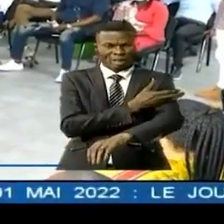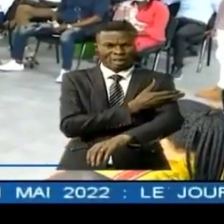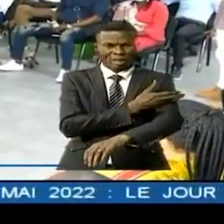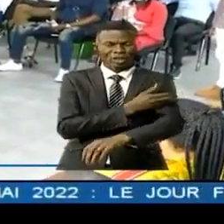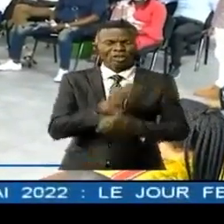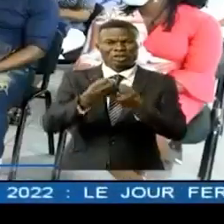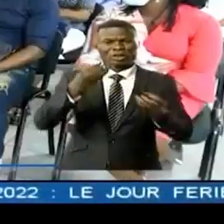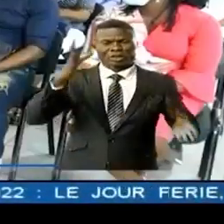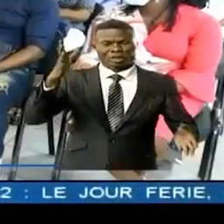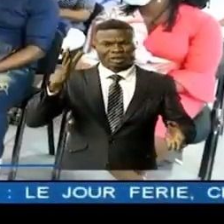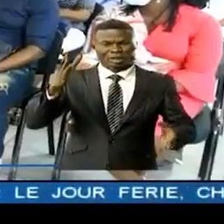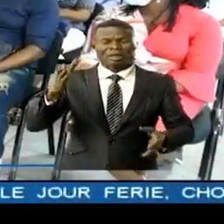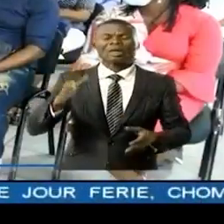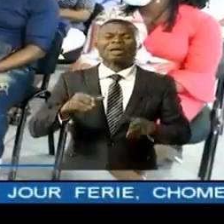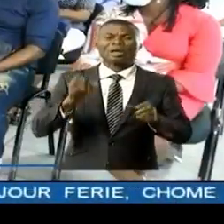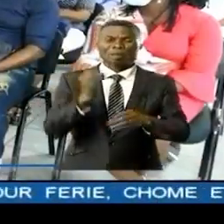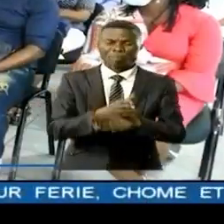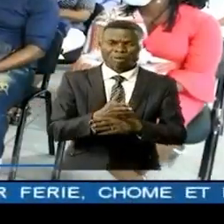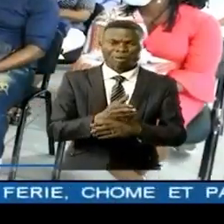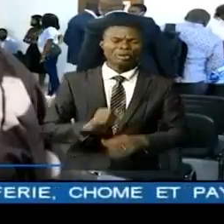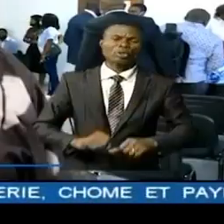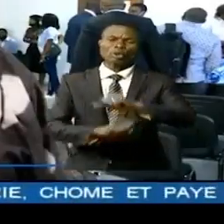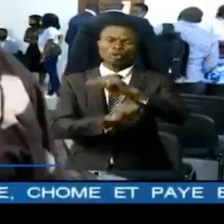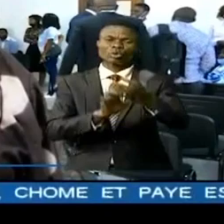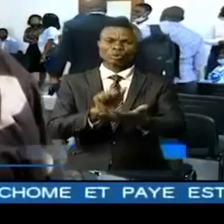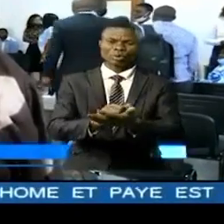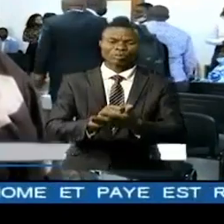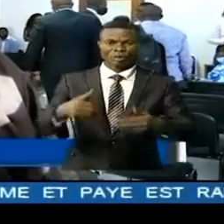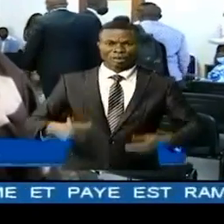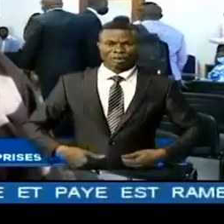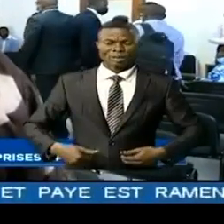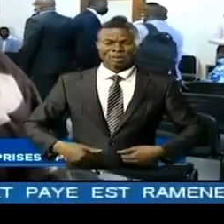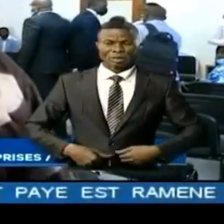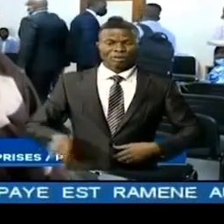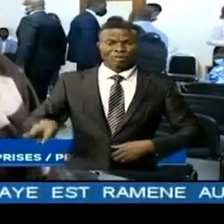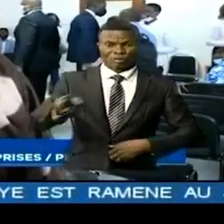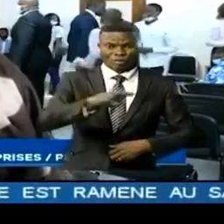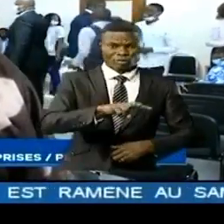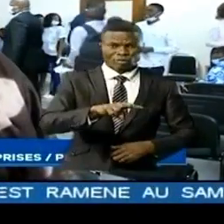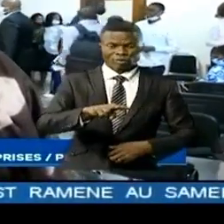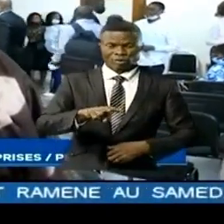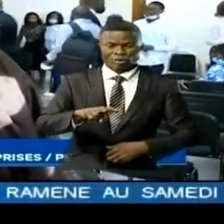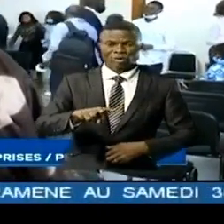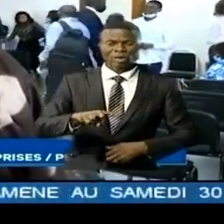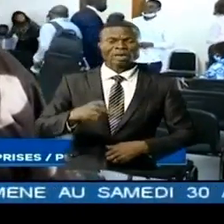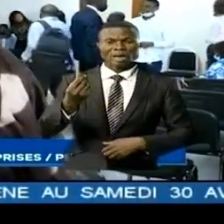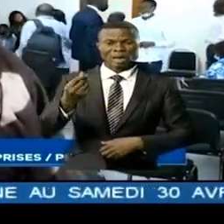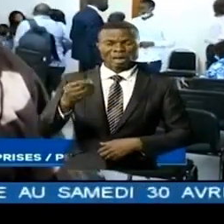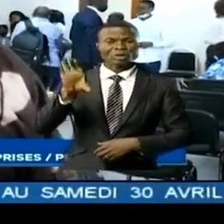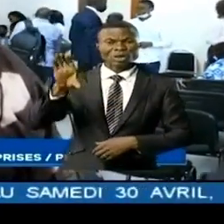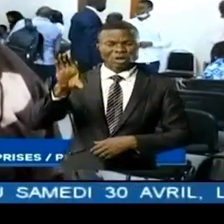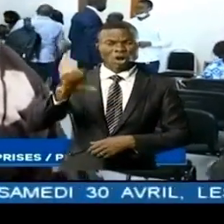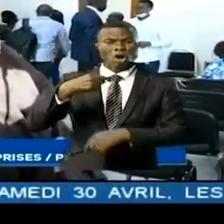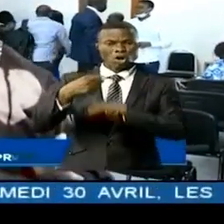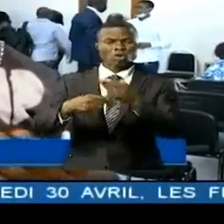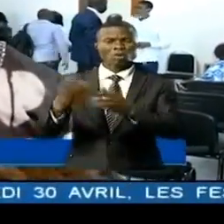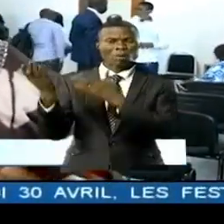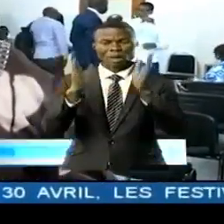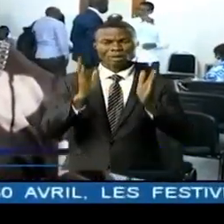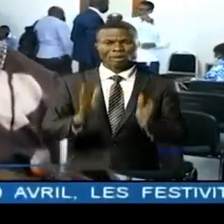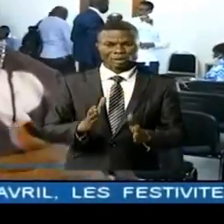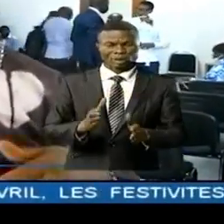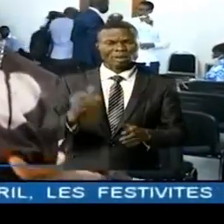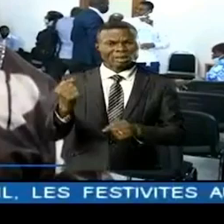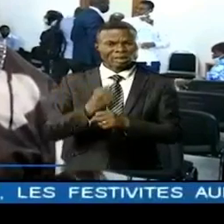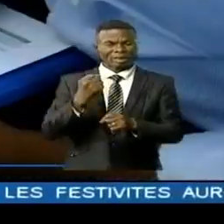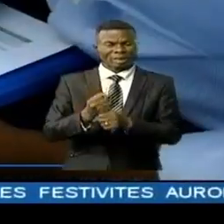richesses déjà ben va les accompagner les jeunes vont maintenant aujourd'hui ouvrir leur compte d'entreprises et commencer le processus